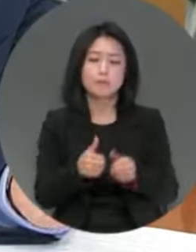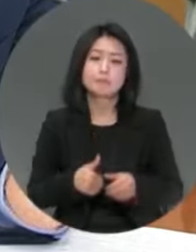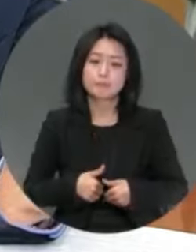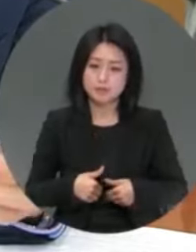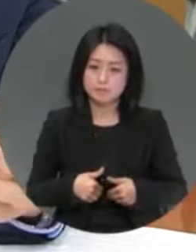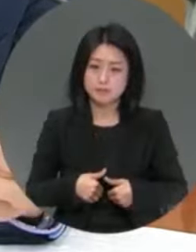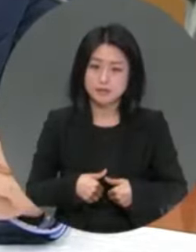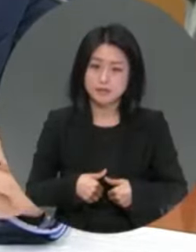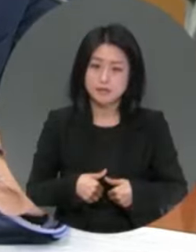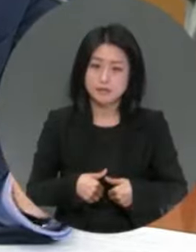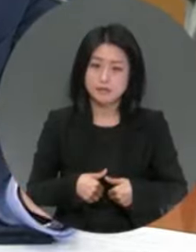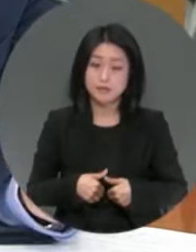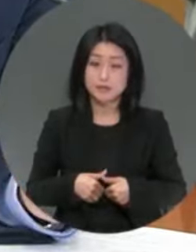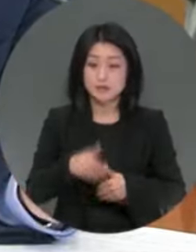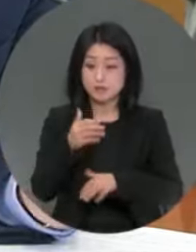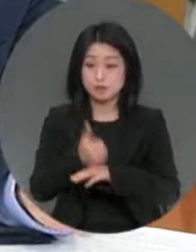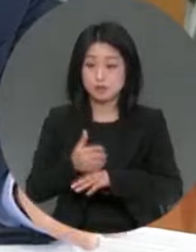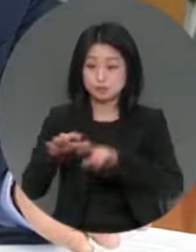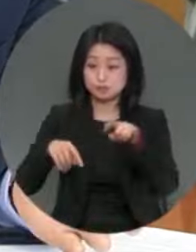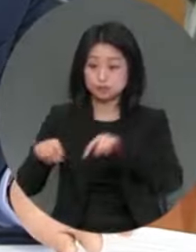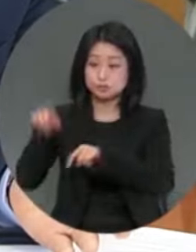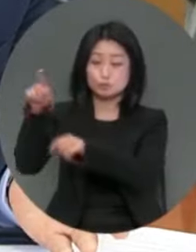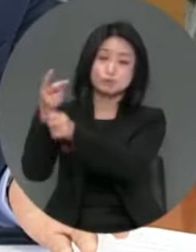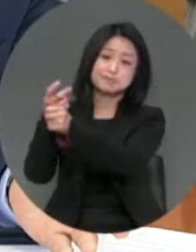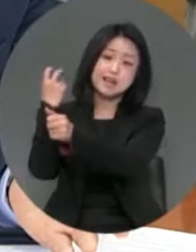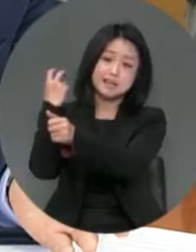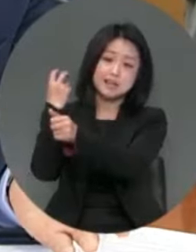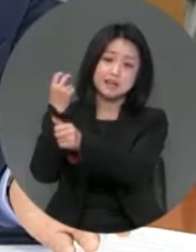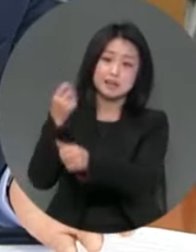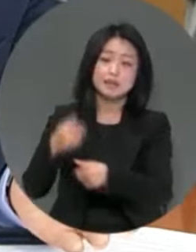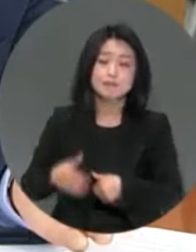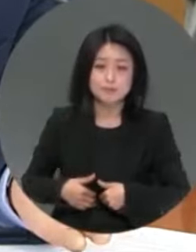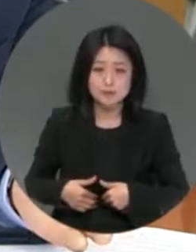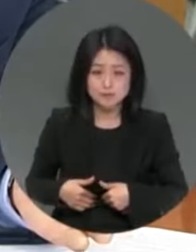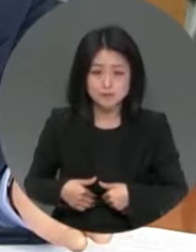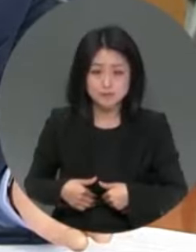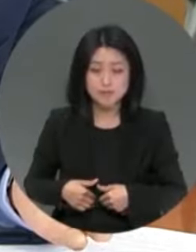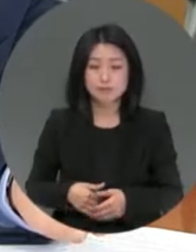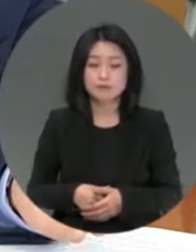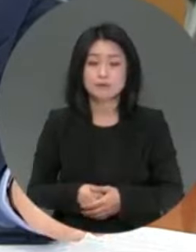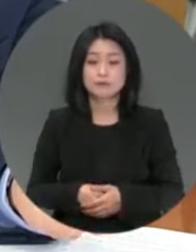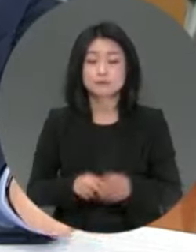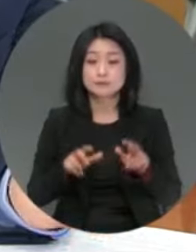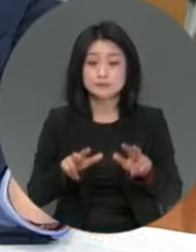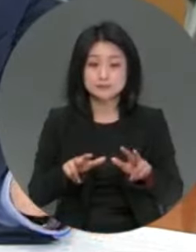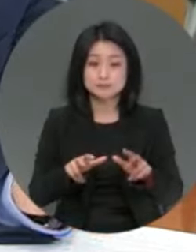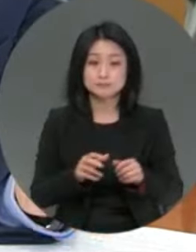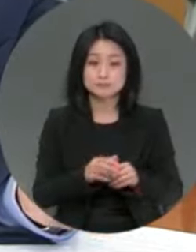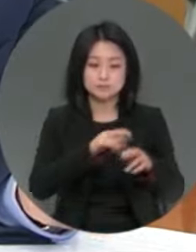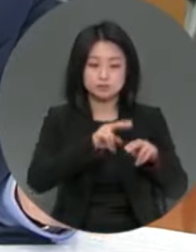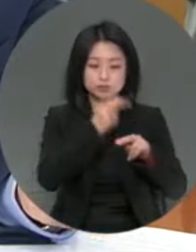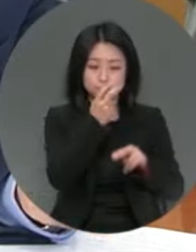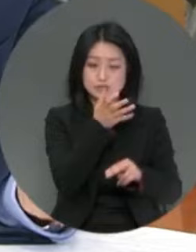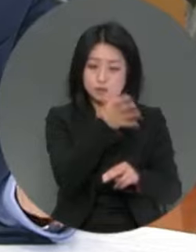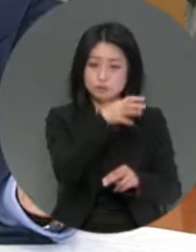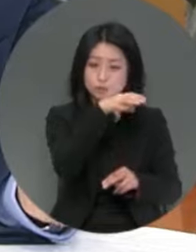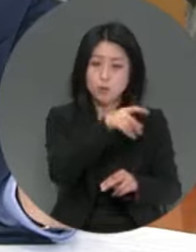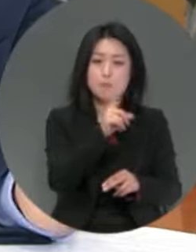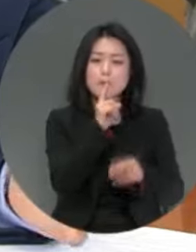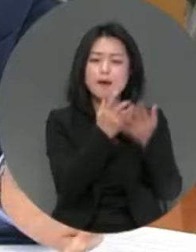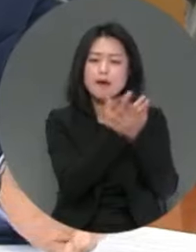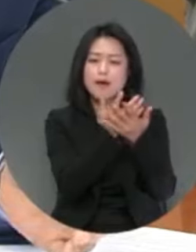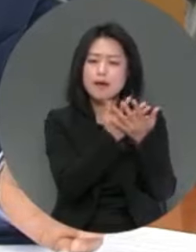해결하지 못하면 정치적으로 탄핵 얘기가 나올 수밖에 없어요. 지금 지지부진하고